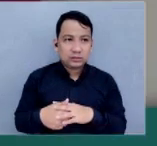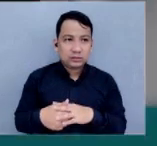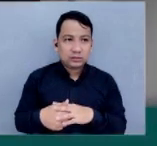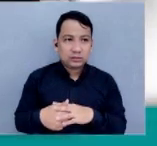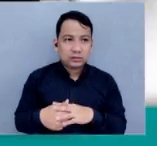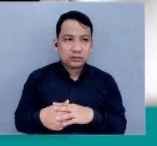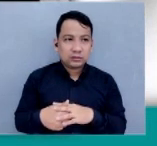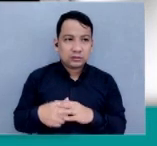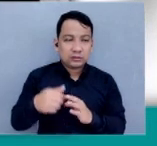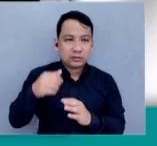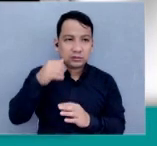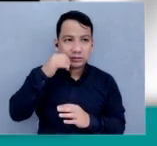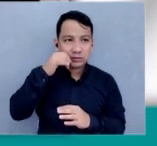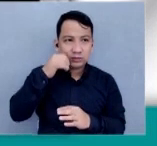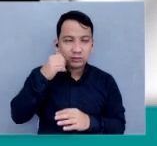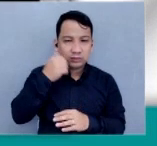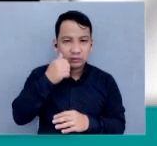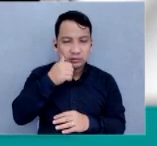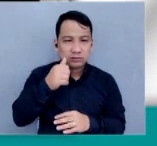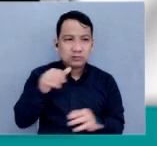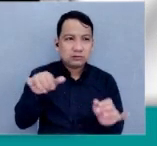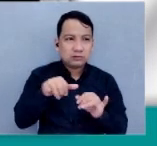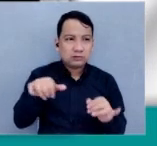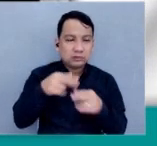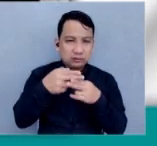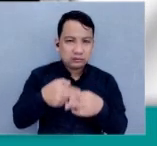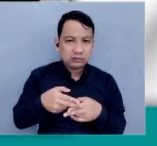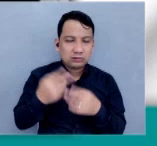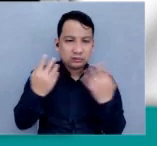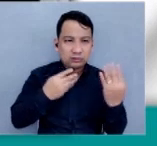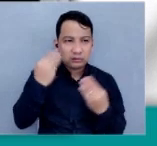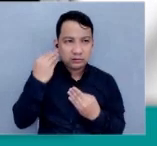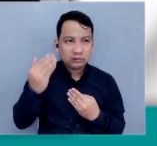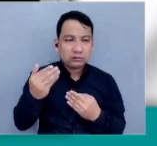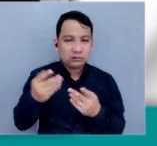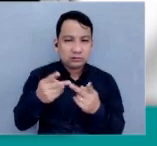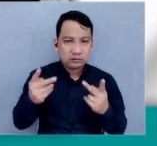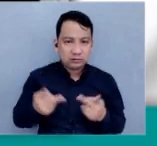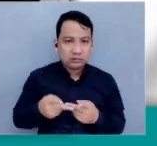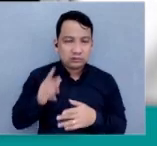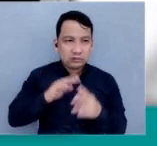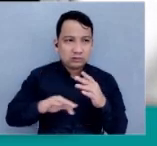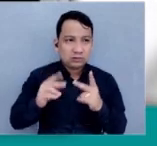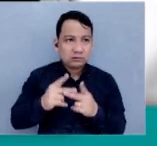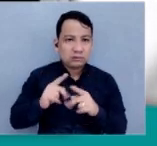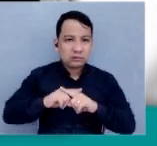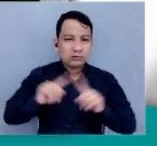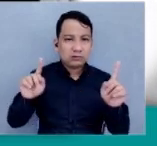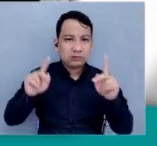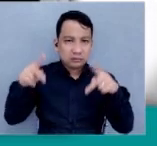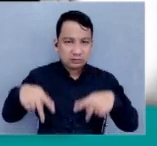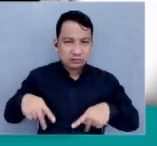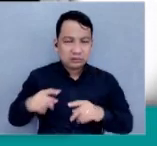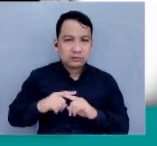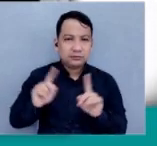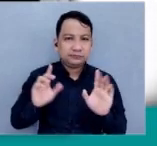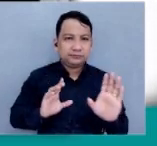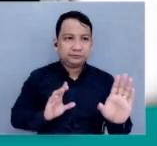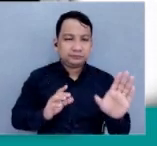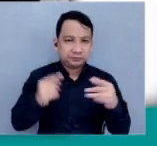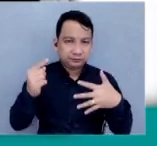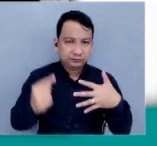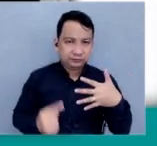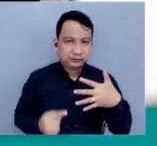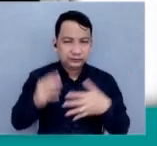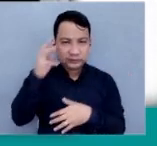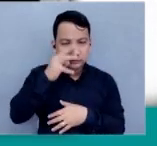Children. Pareho ang pangalan, birthday, pati ang birthplace, pero magkaibang tao. Sa laki ng pagkakapareho sa detalye, nangangamba ang